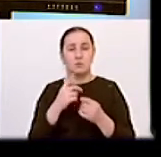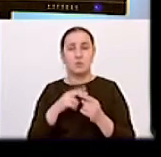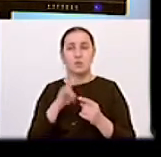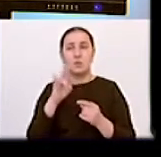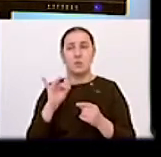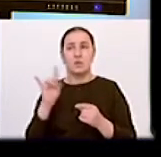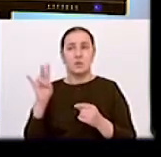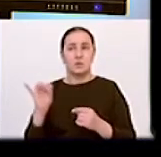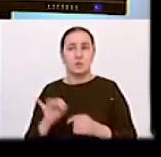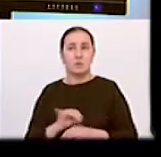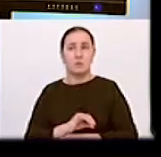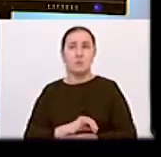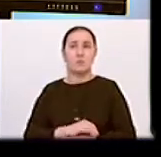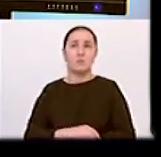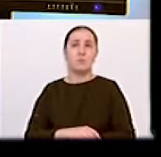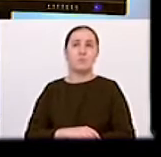«ни-ни».